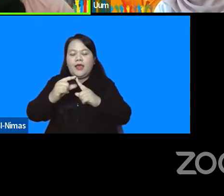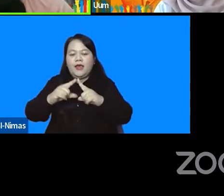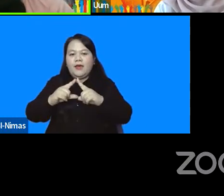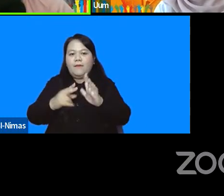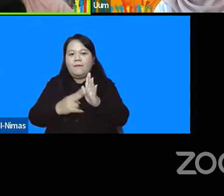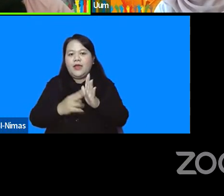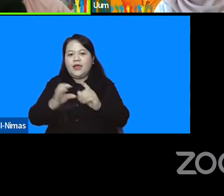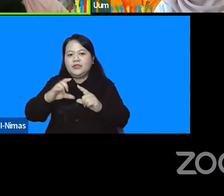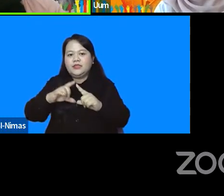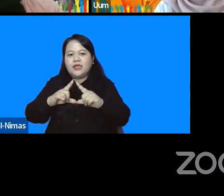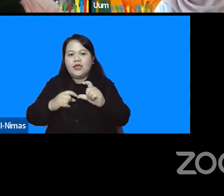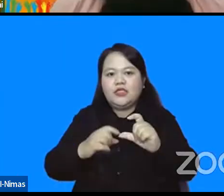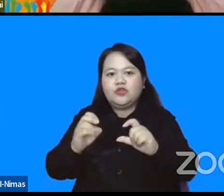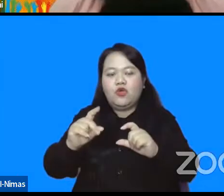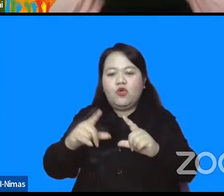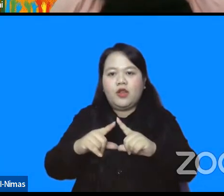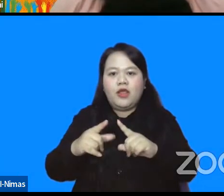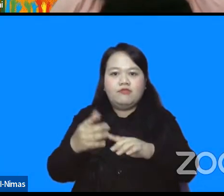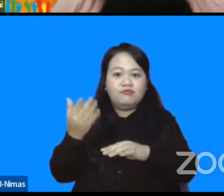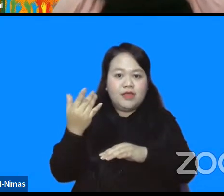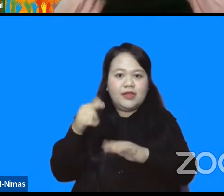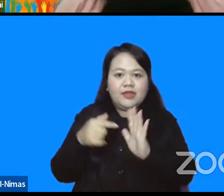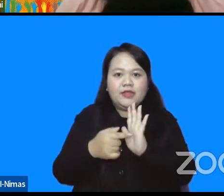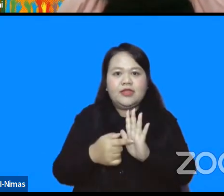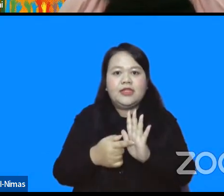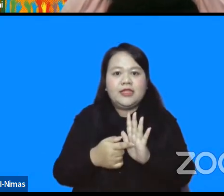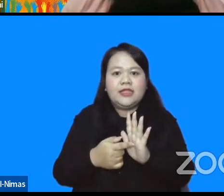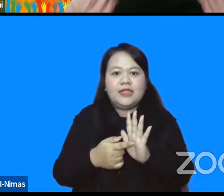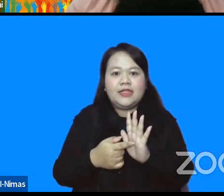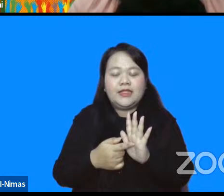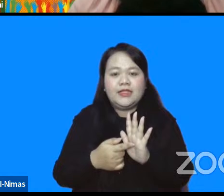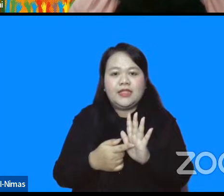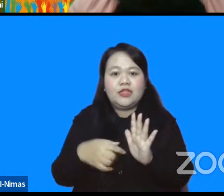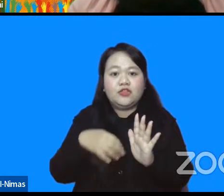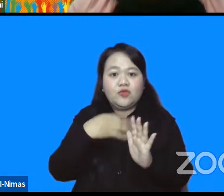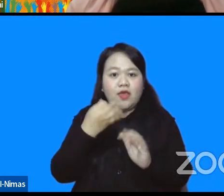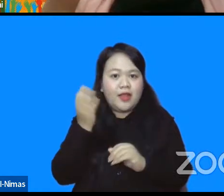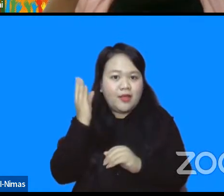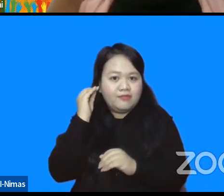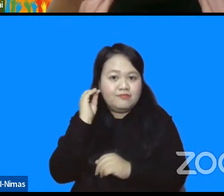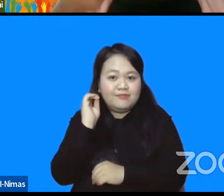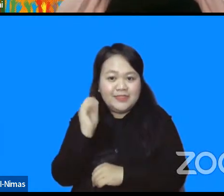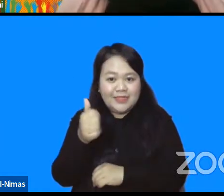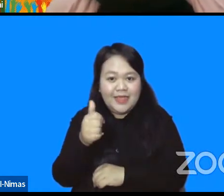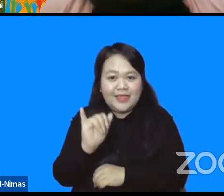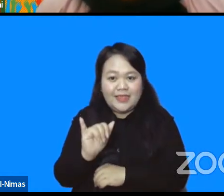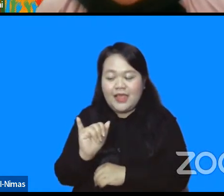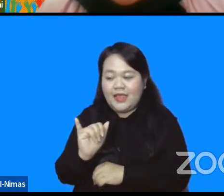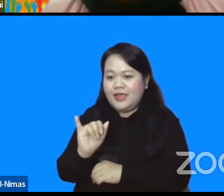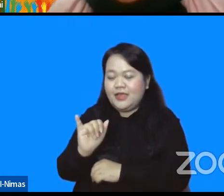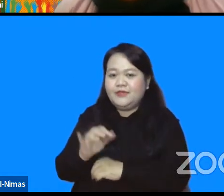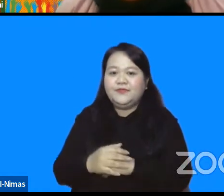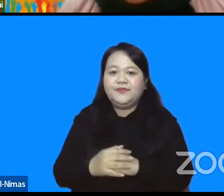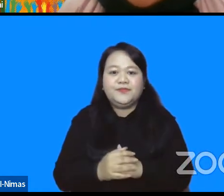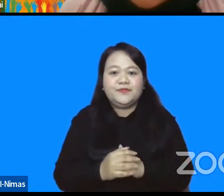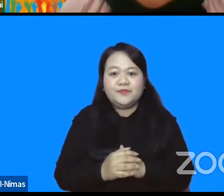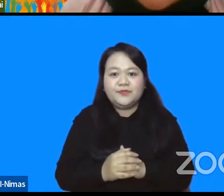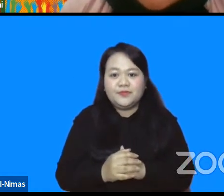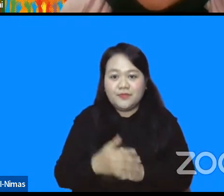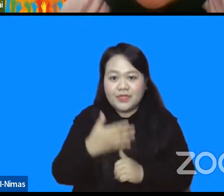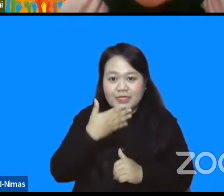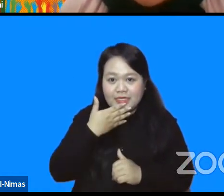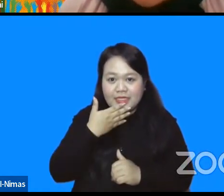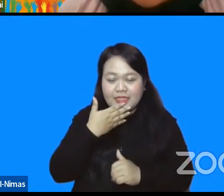kemarin. Oke, baik. Terima kasih. Suara saya sekarang terdengar ya, Kak Ani. Oke, baik. Terima